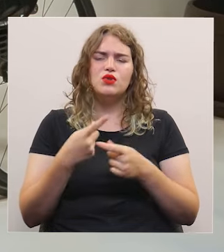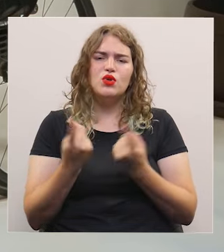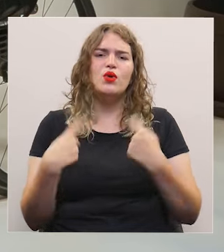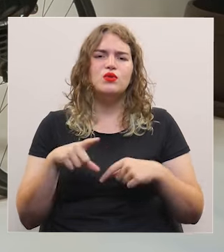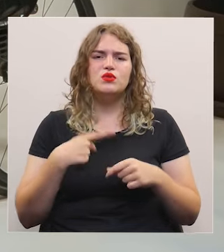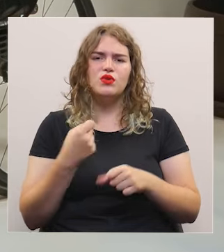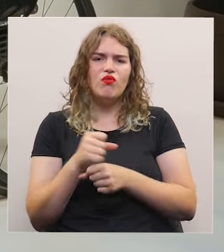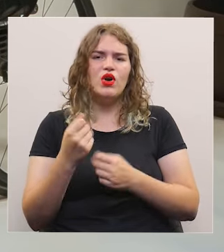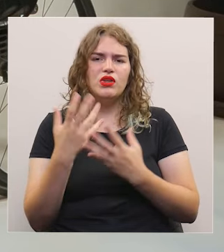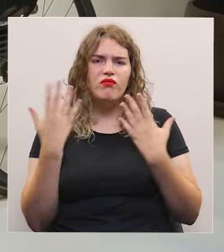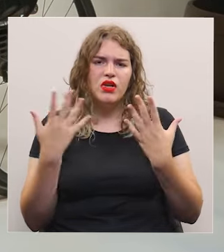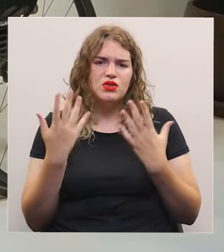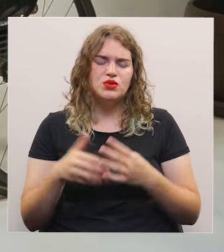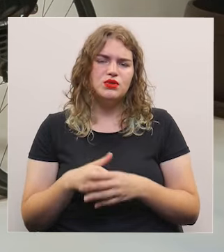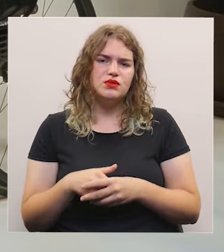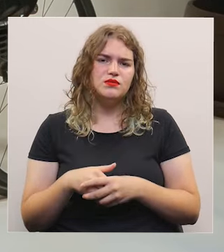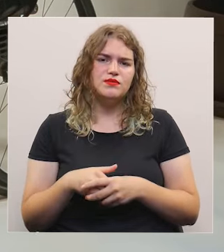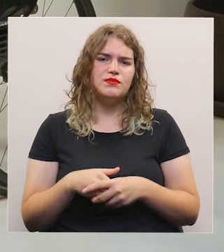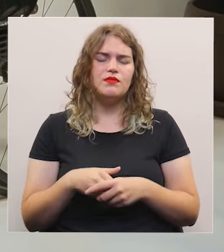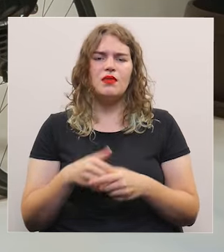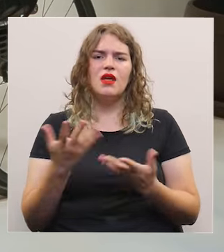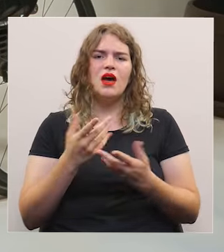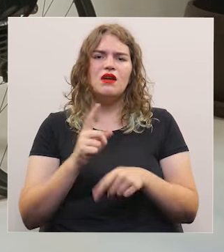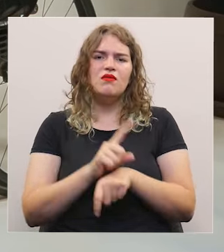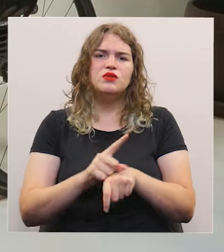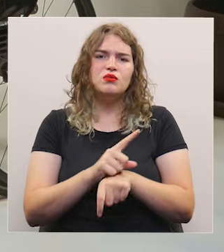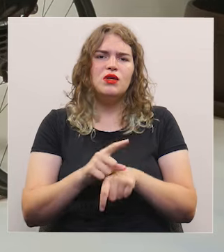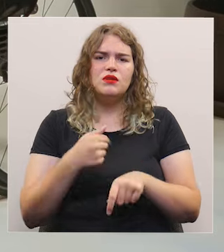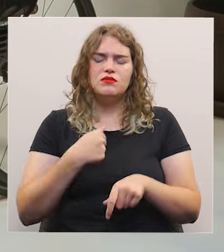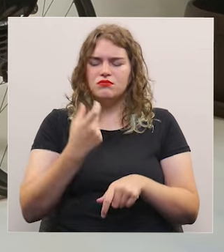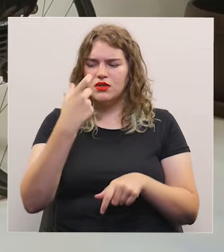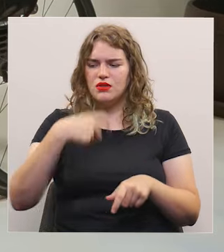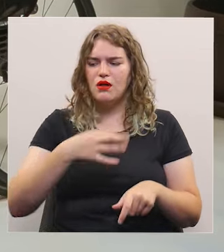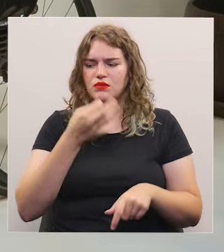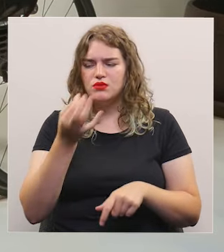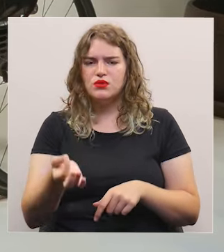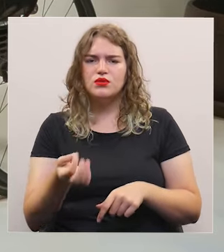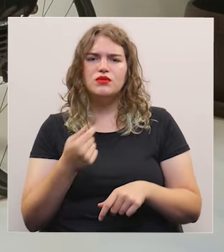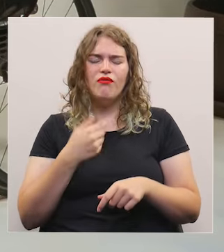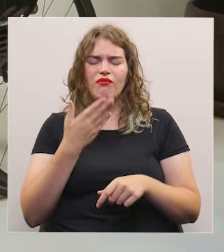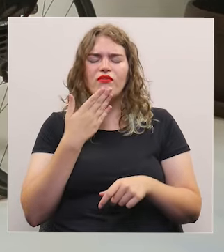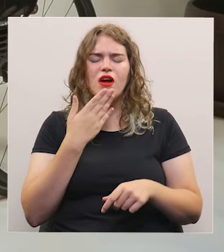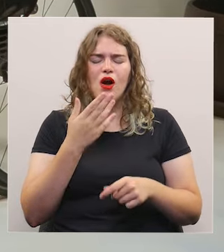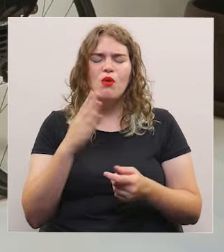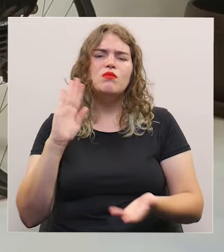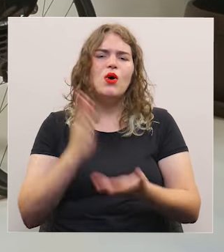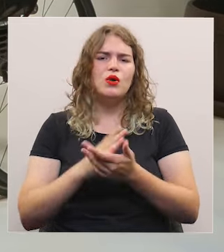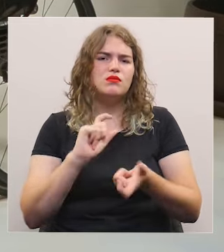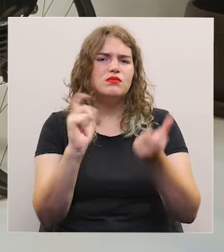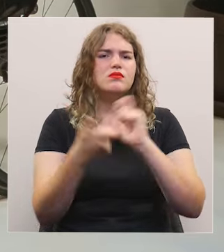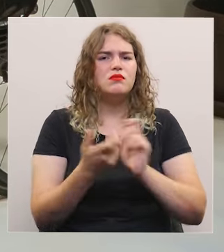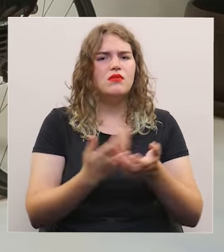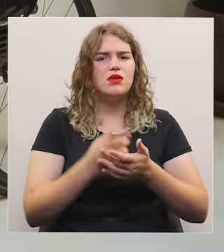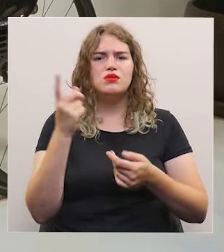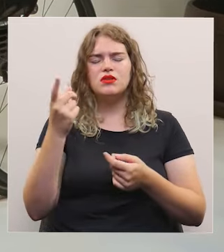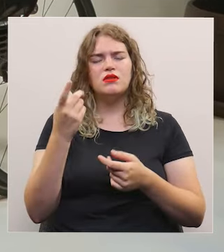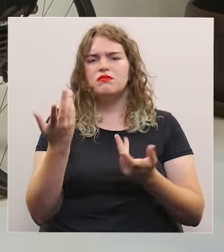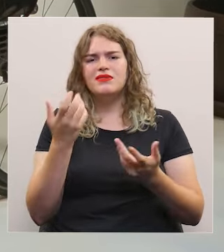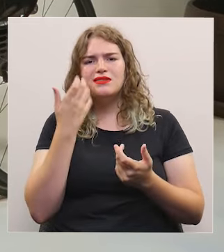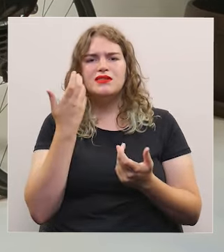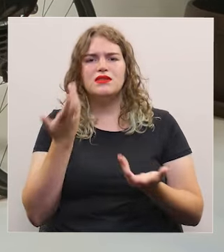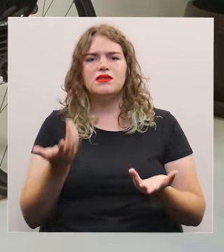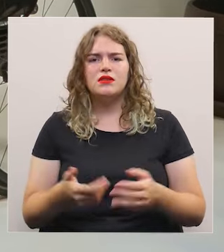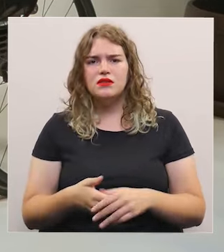foarte fericiți unul alături de celălalt. Care a fost momentul când tu personal ai spus, Doamne, vreau să fiu viața mea, vreau să fie a ta pentru